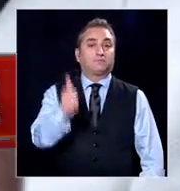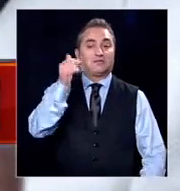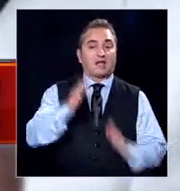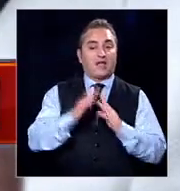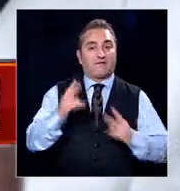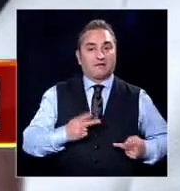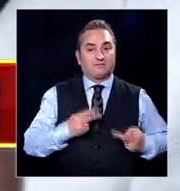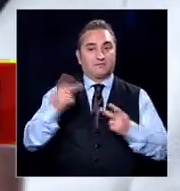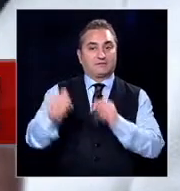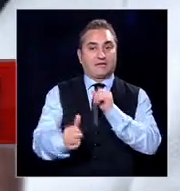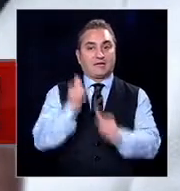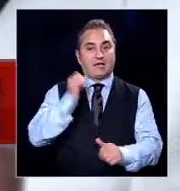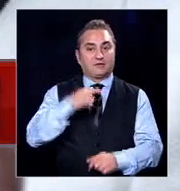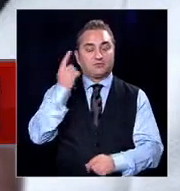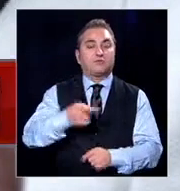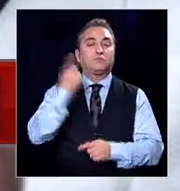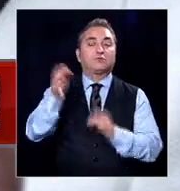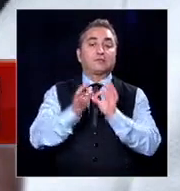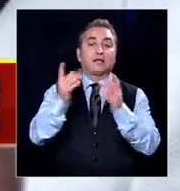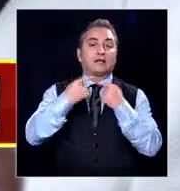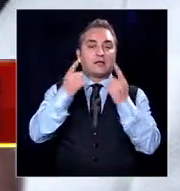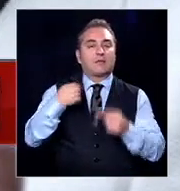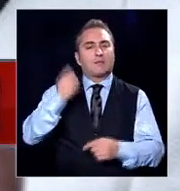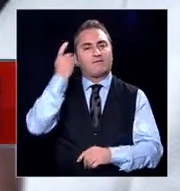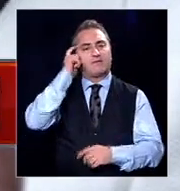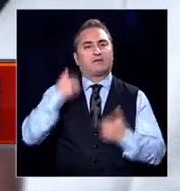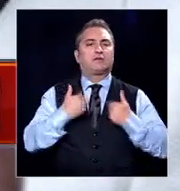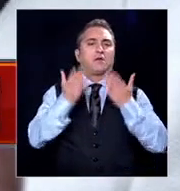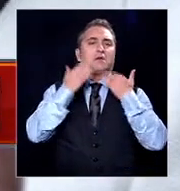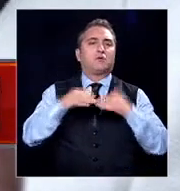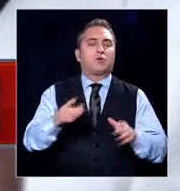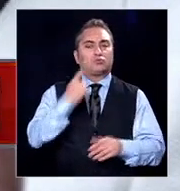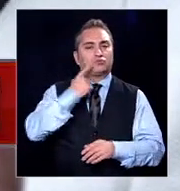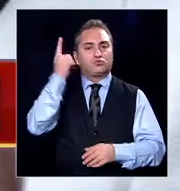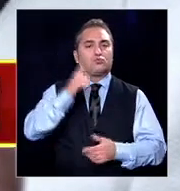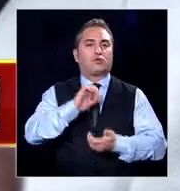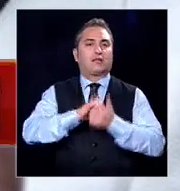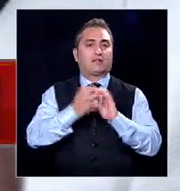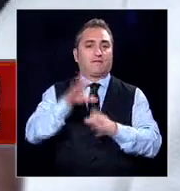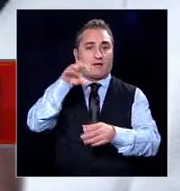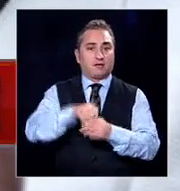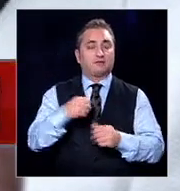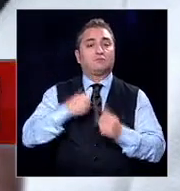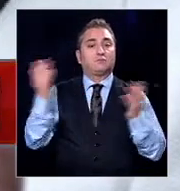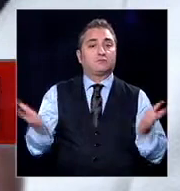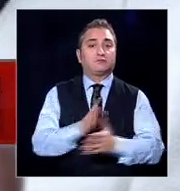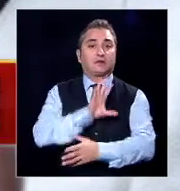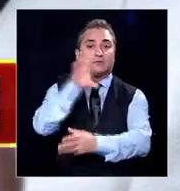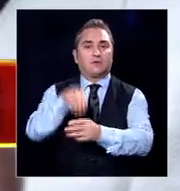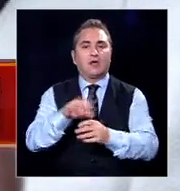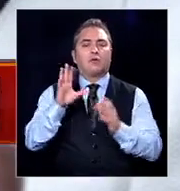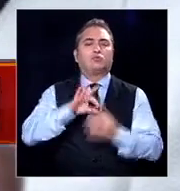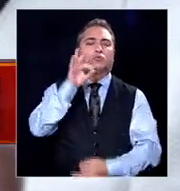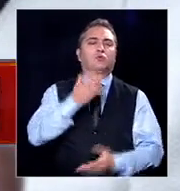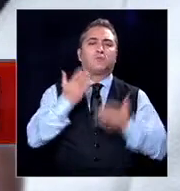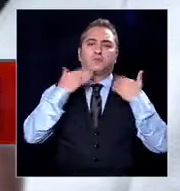çağrısının neye tekabül ettiğine dair bir fikrin sahibi değilim. Bizim Cumhur İttifakı içinde hurra bir durumumuzun olması